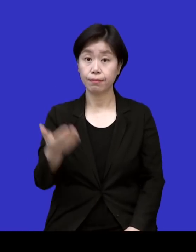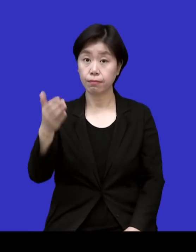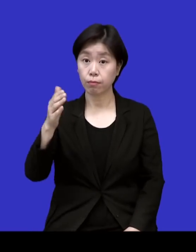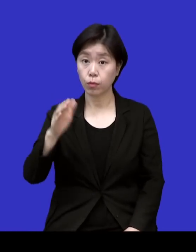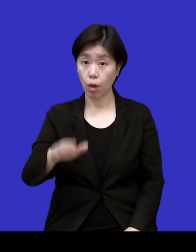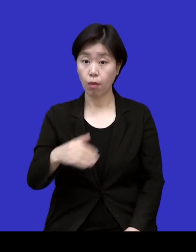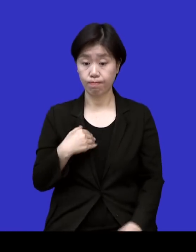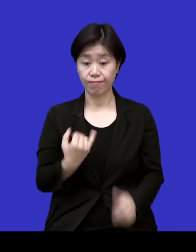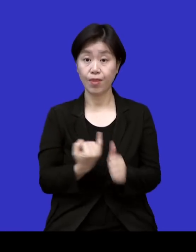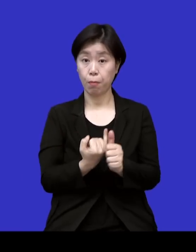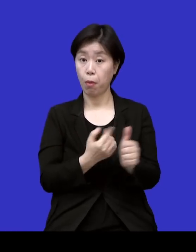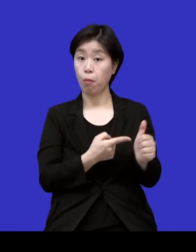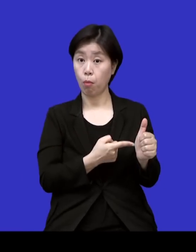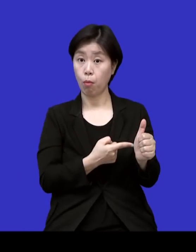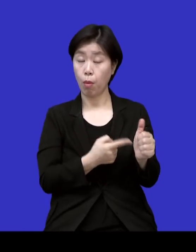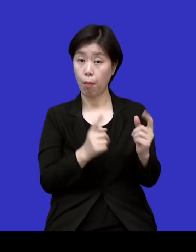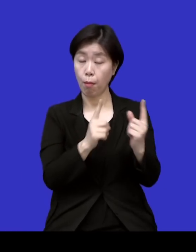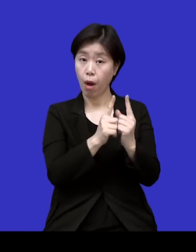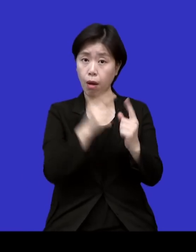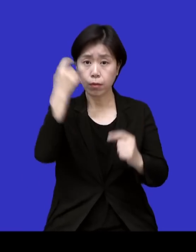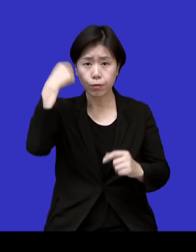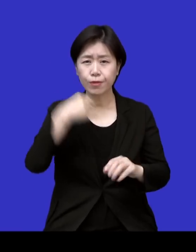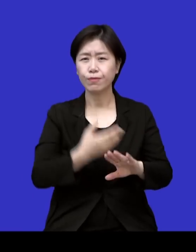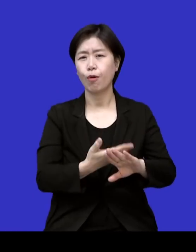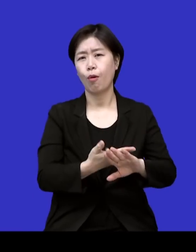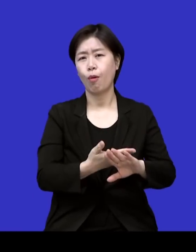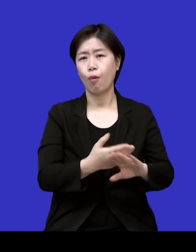남편은 조금 달랐었어요. 네.